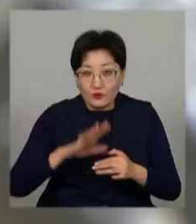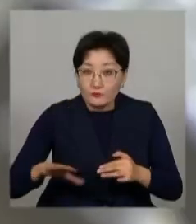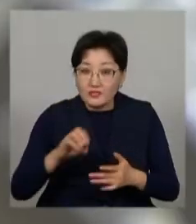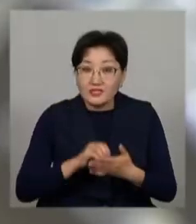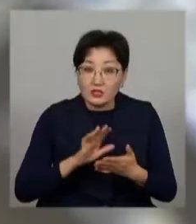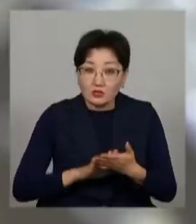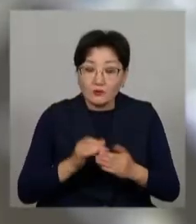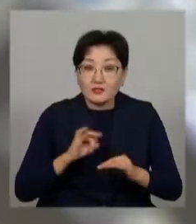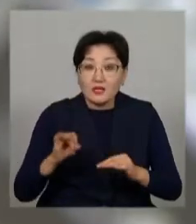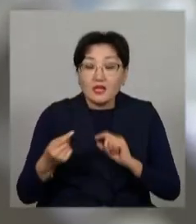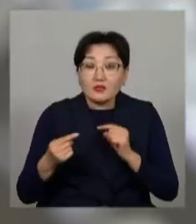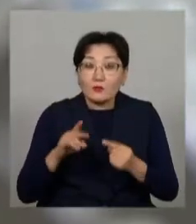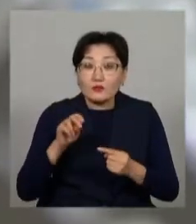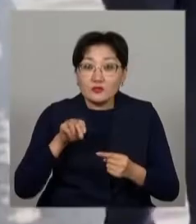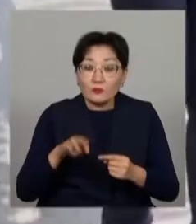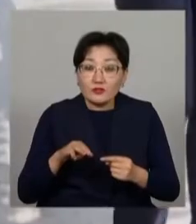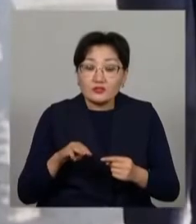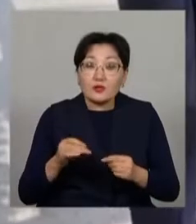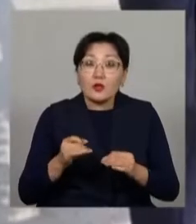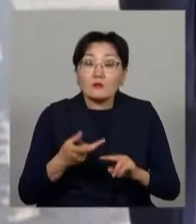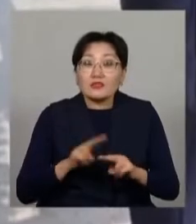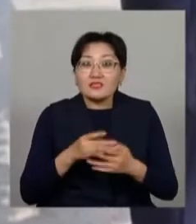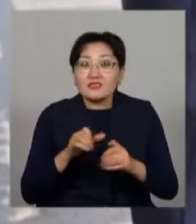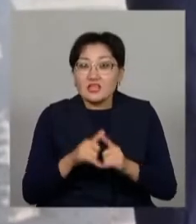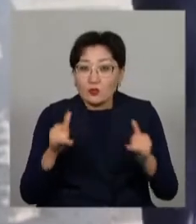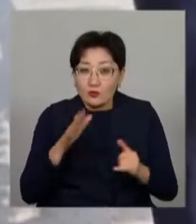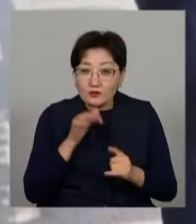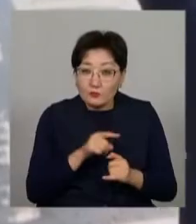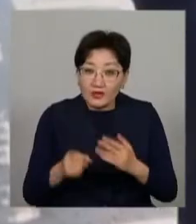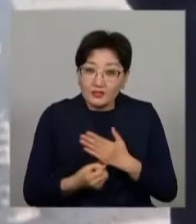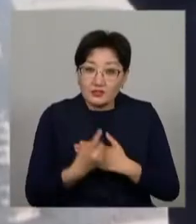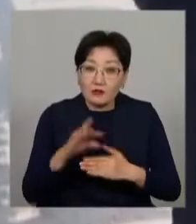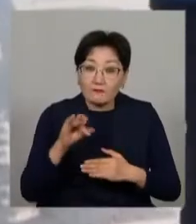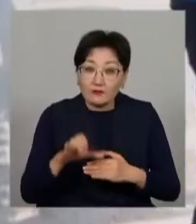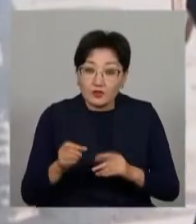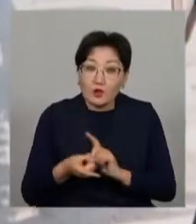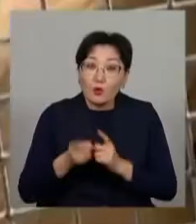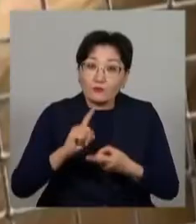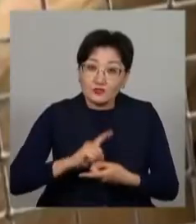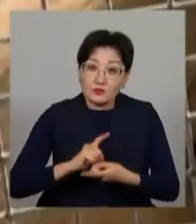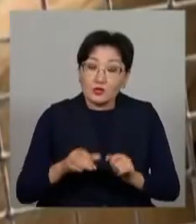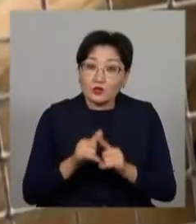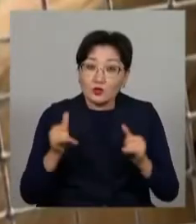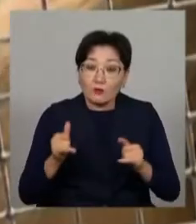тіркелген. Сонымен антидот көбінесе патогендердің тұраралық таралуы кезінде пайда болатын вирустық мутацияның дамуын болдырмауға